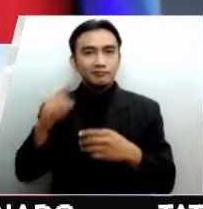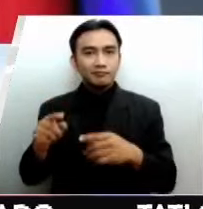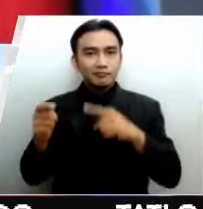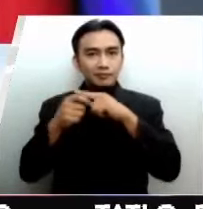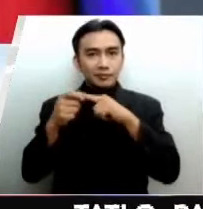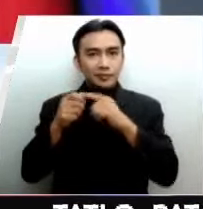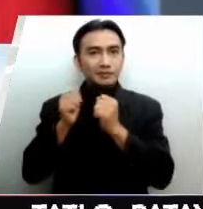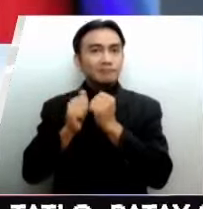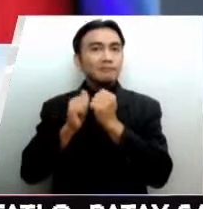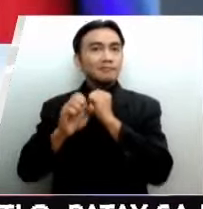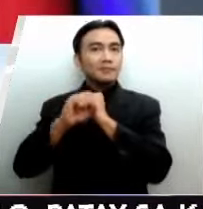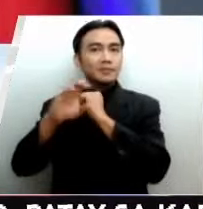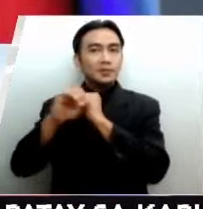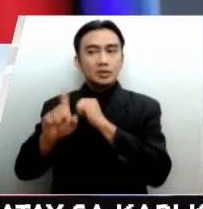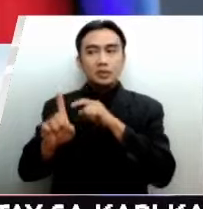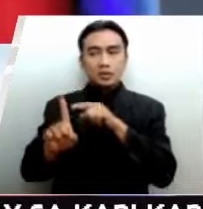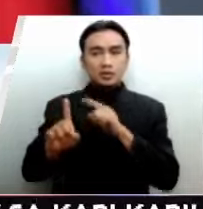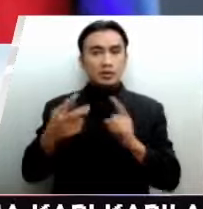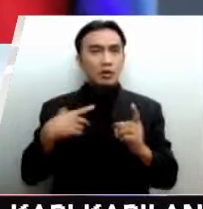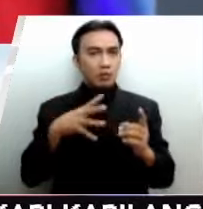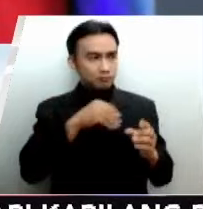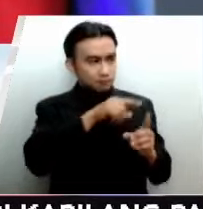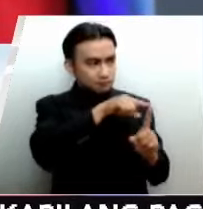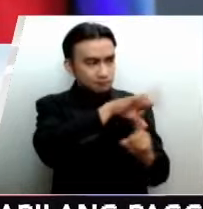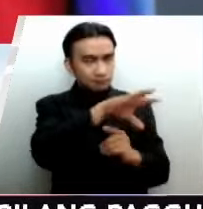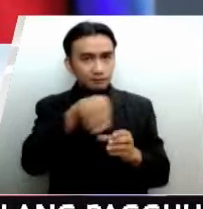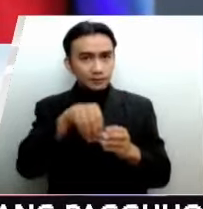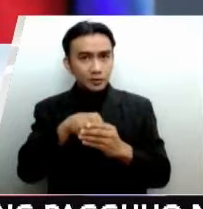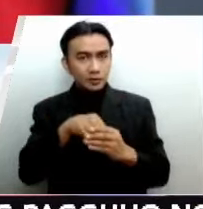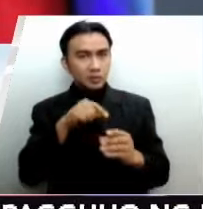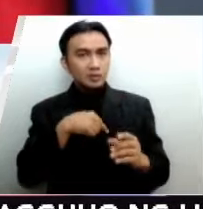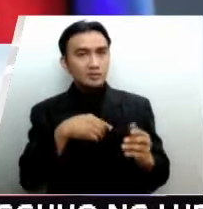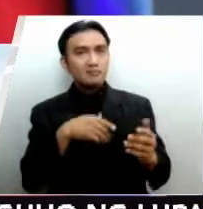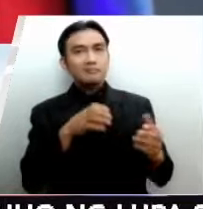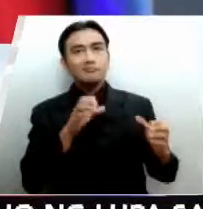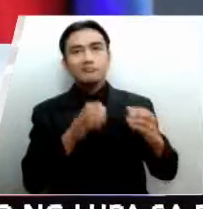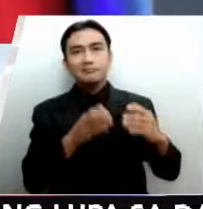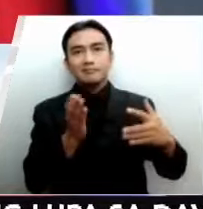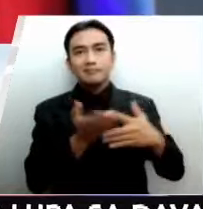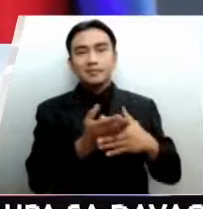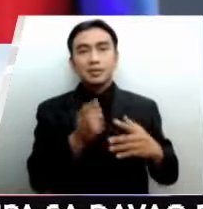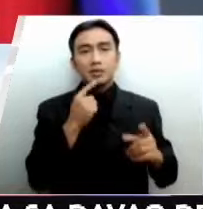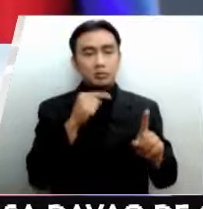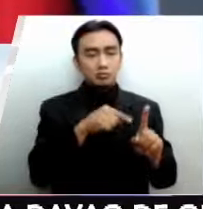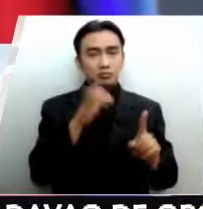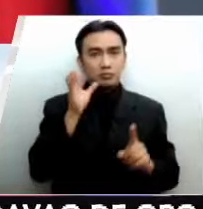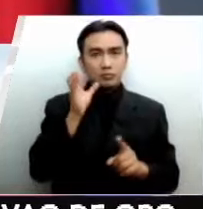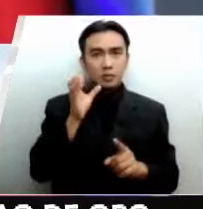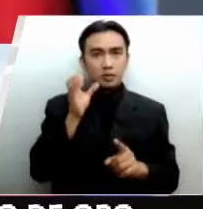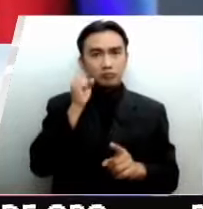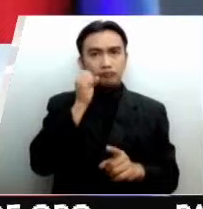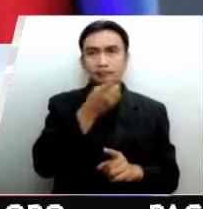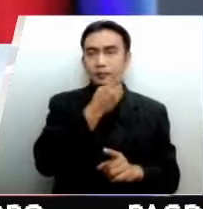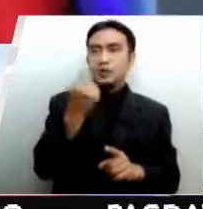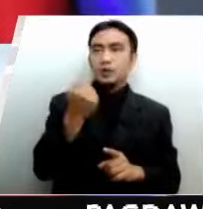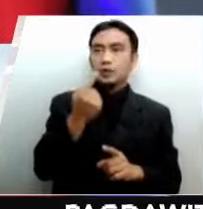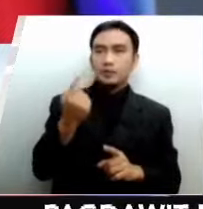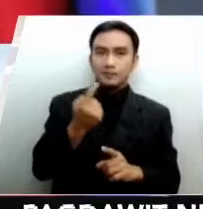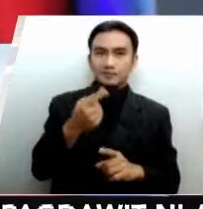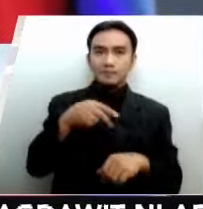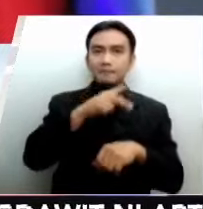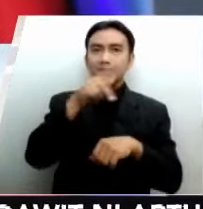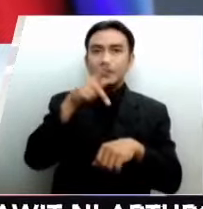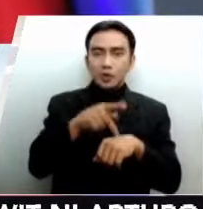na kasuhan siya rito sa Pilipinas. Nauna nang sinabi ng bise na tanging sa Pilipinong hukom at Pilipinong korte lamang